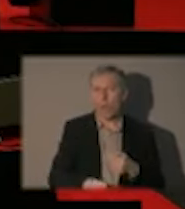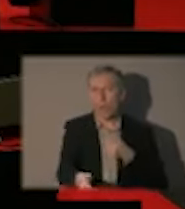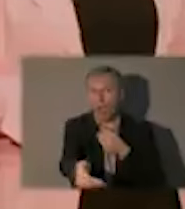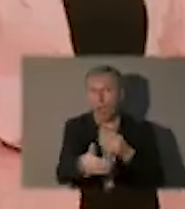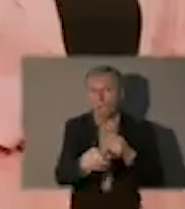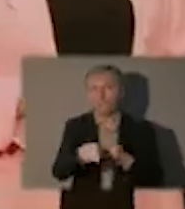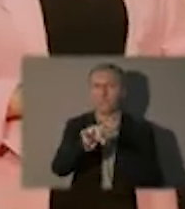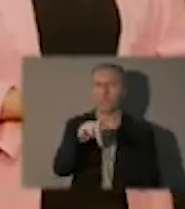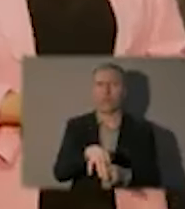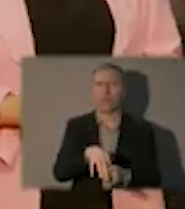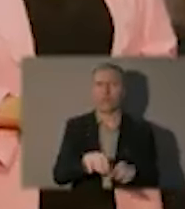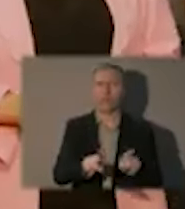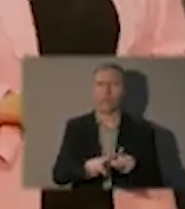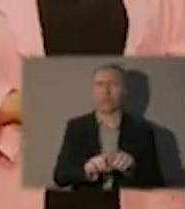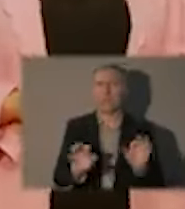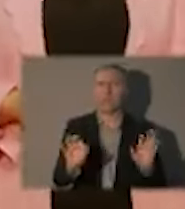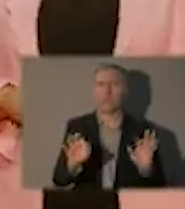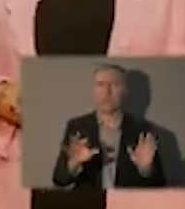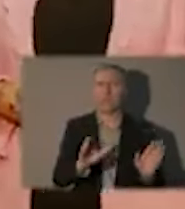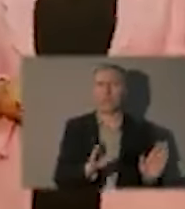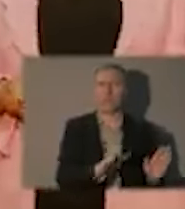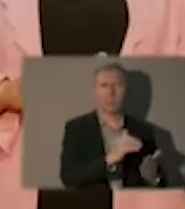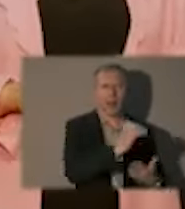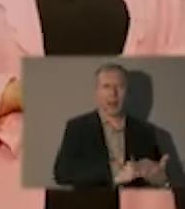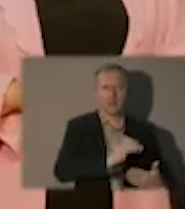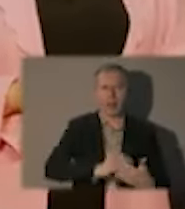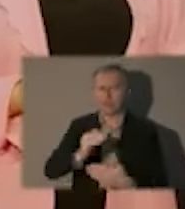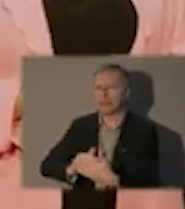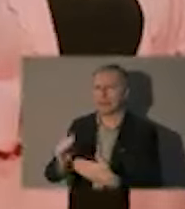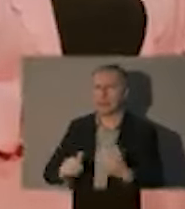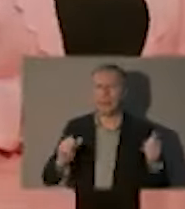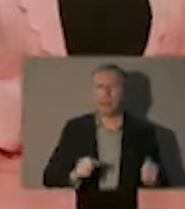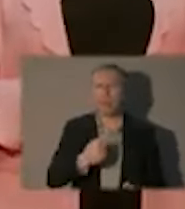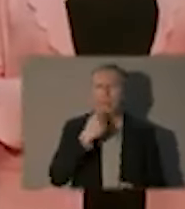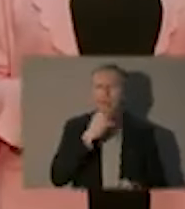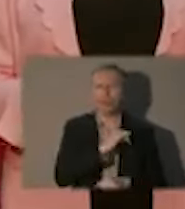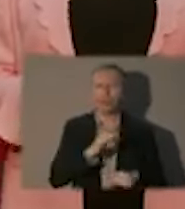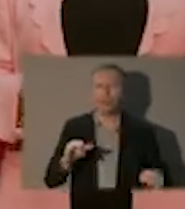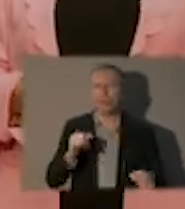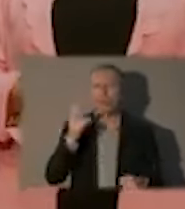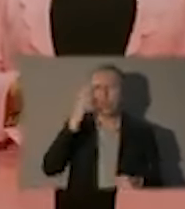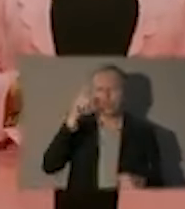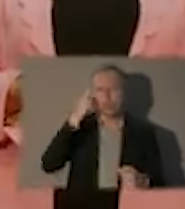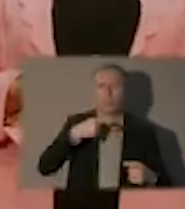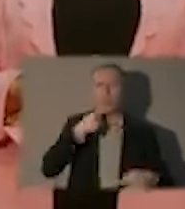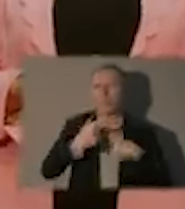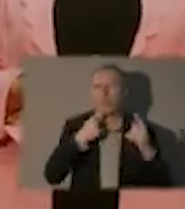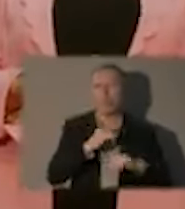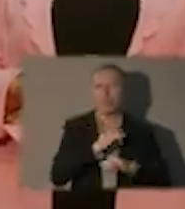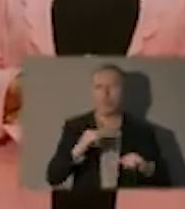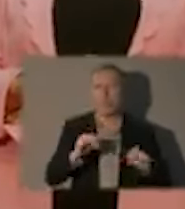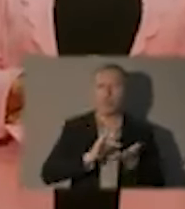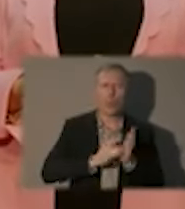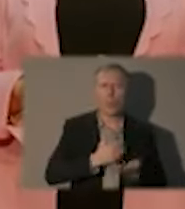scrutin, c'est comme si les principales listes s'étaient mises d'accord pour ne pas parler d'Europe. On parle de tout sauf des